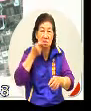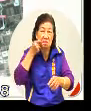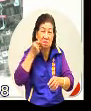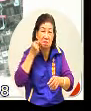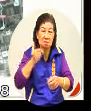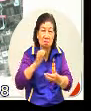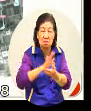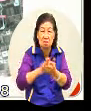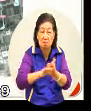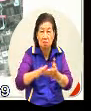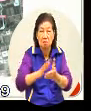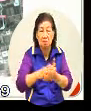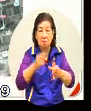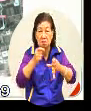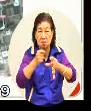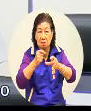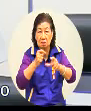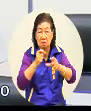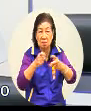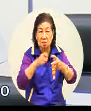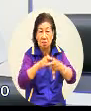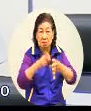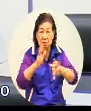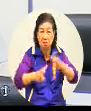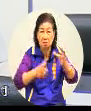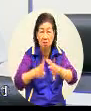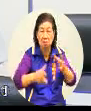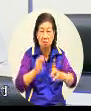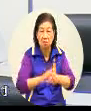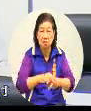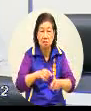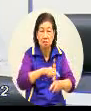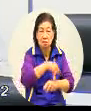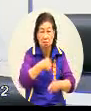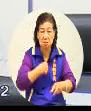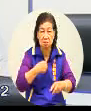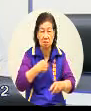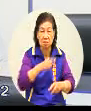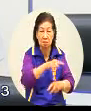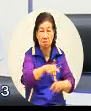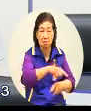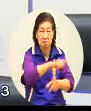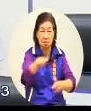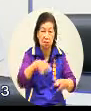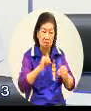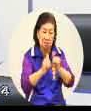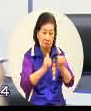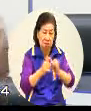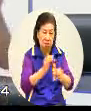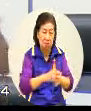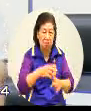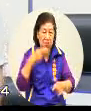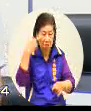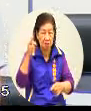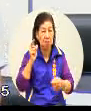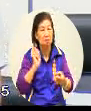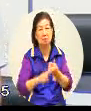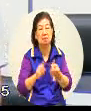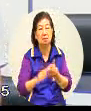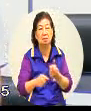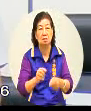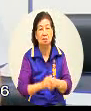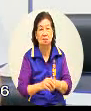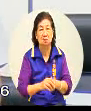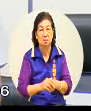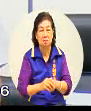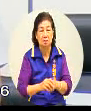厂啦，本身吼，甲所有的民众吼，感觉非常的无适应就对啦，感觉非常的无